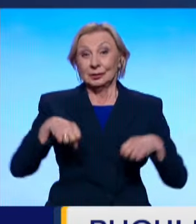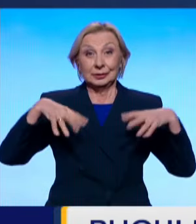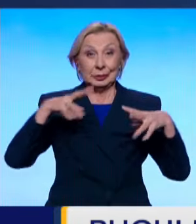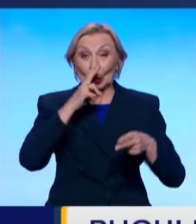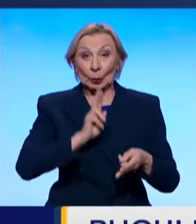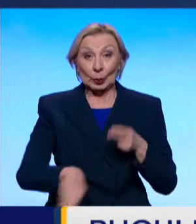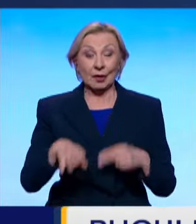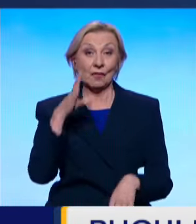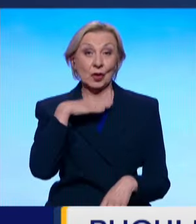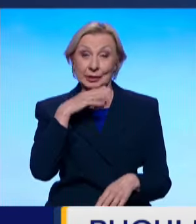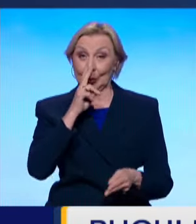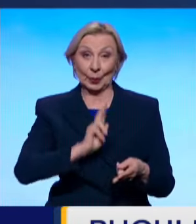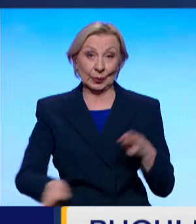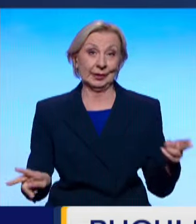водою.